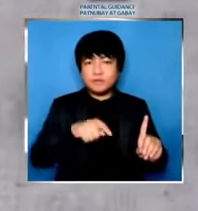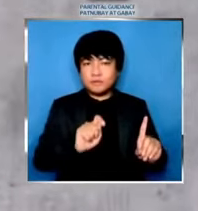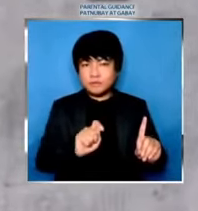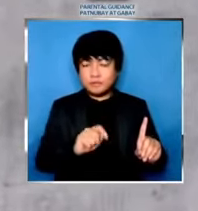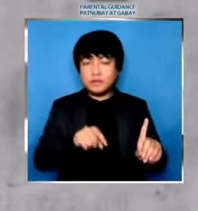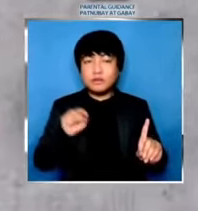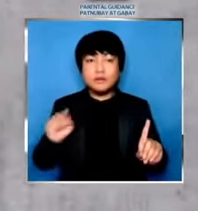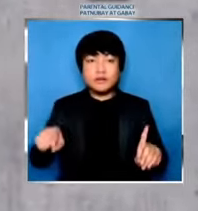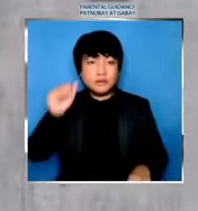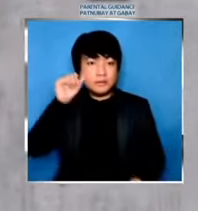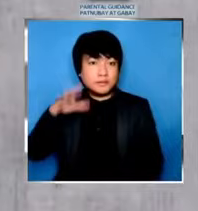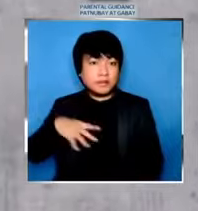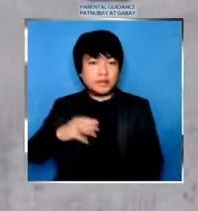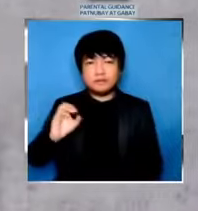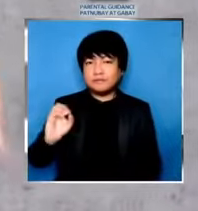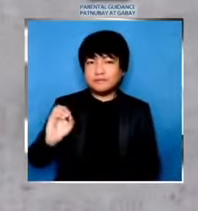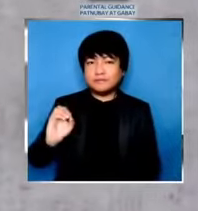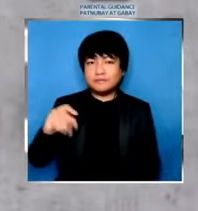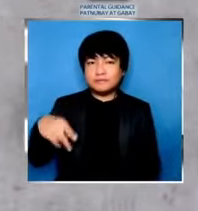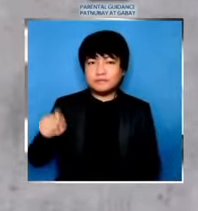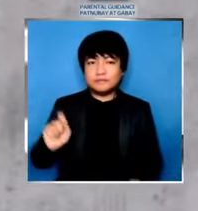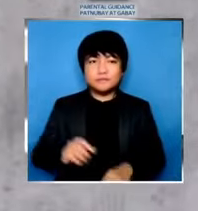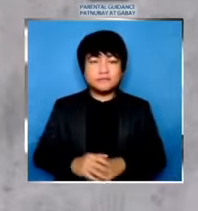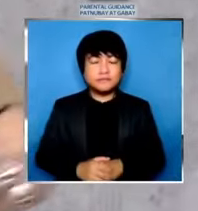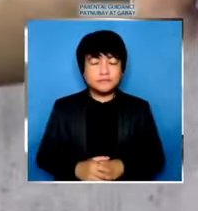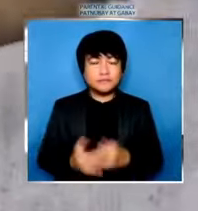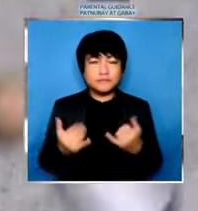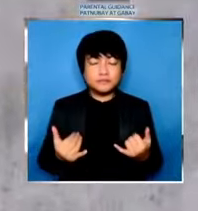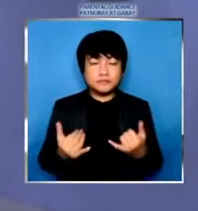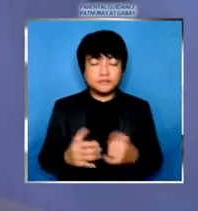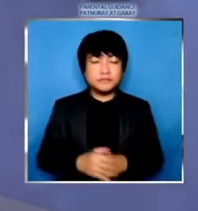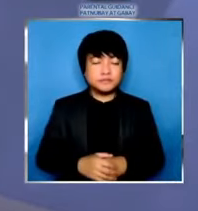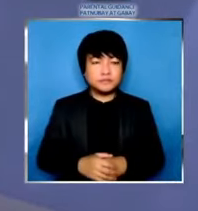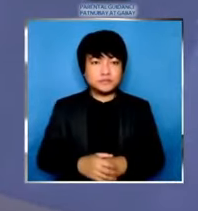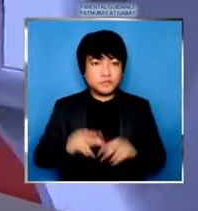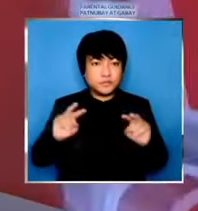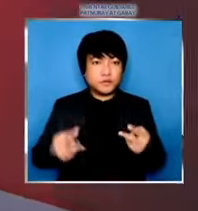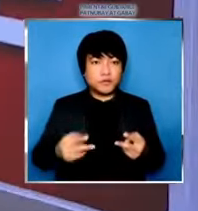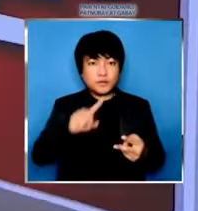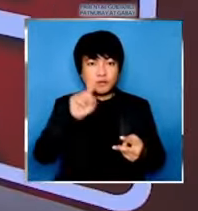point. Wala pa. Para sa ikalawang tanong, anong kategory? Padamdam!